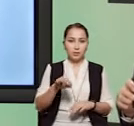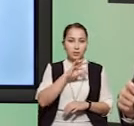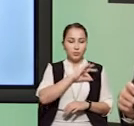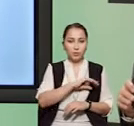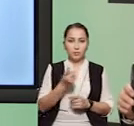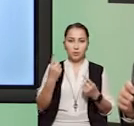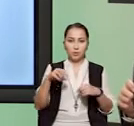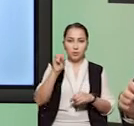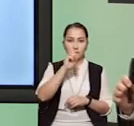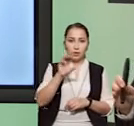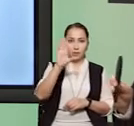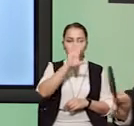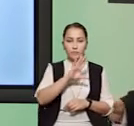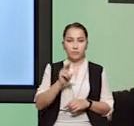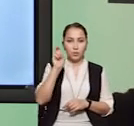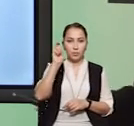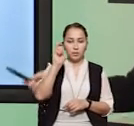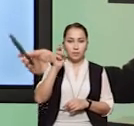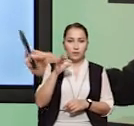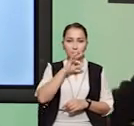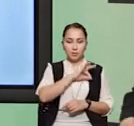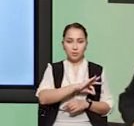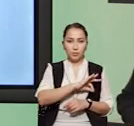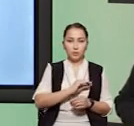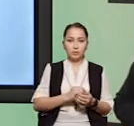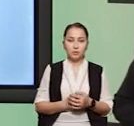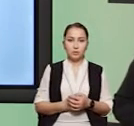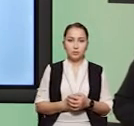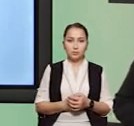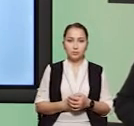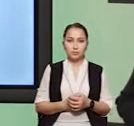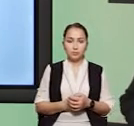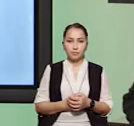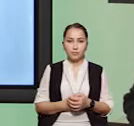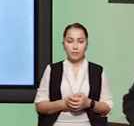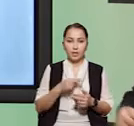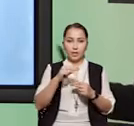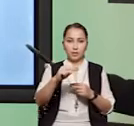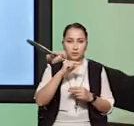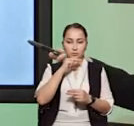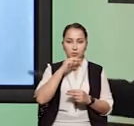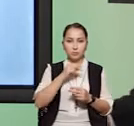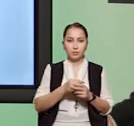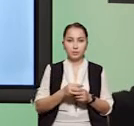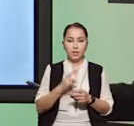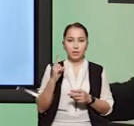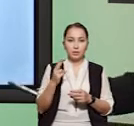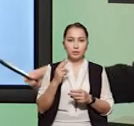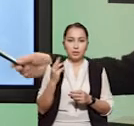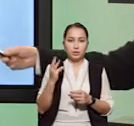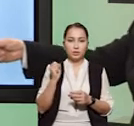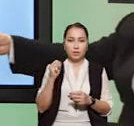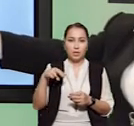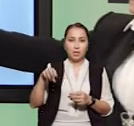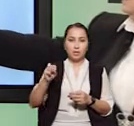Yevropa davlatlarida va ba'zi bir boshqa davlatlarda Fahrenheit shkalasidan keng foydalaniladi. E'tibor beraylik.